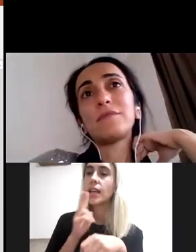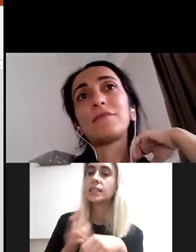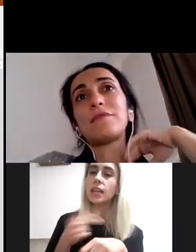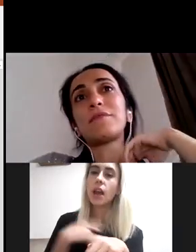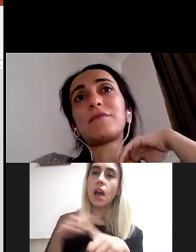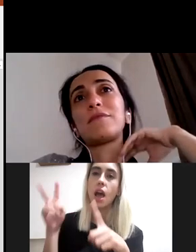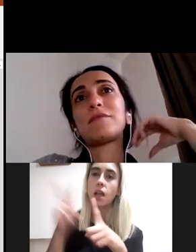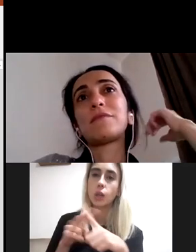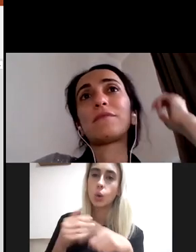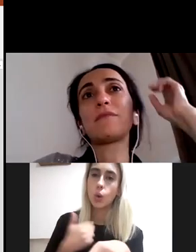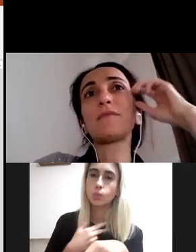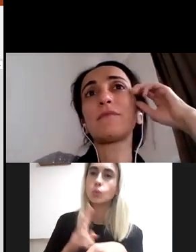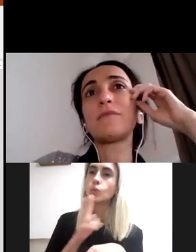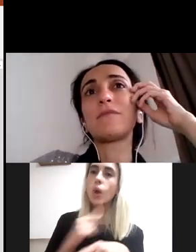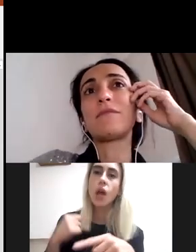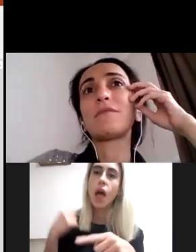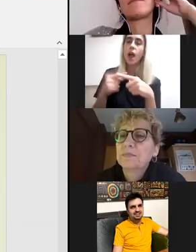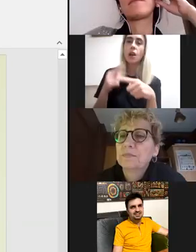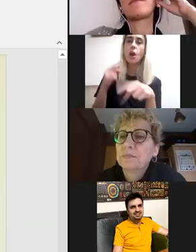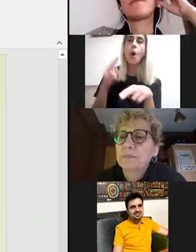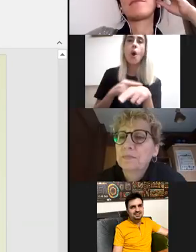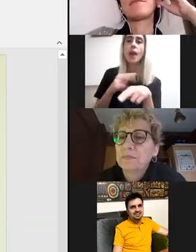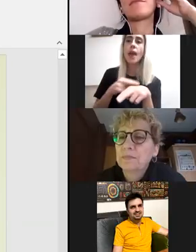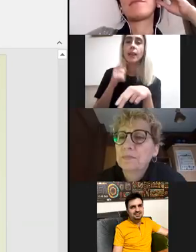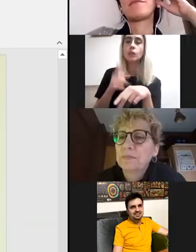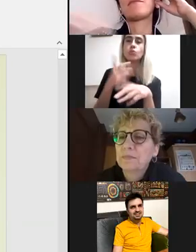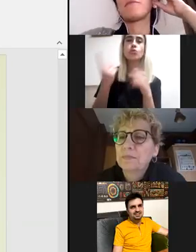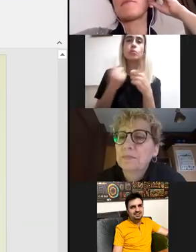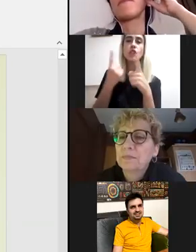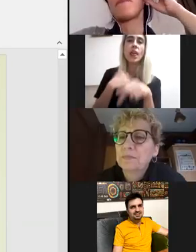sonuna kadar. Örneğin şöyle bir örnek yaşandı.